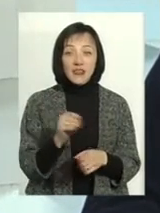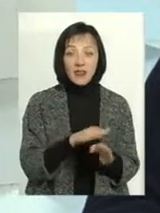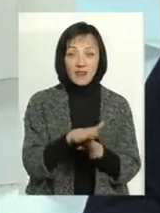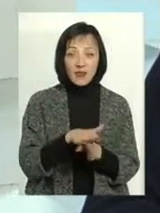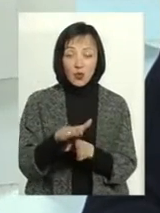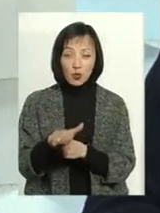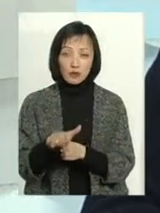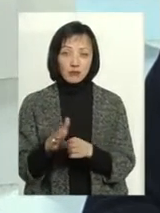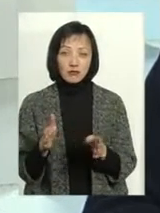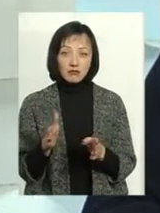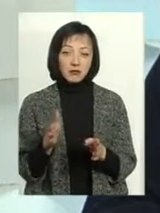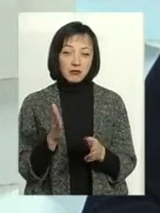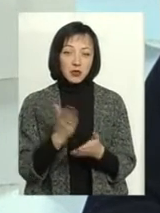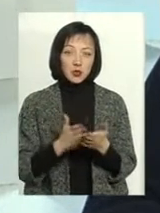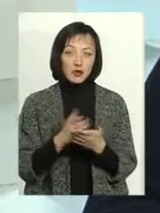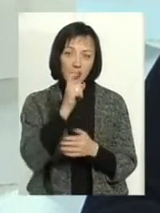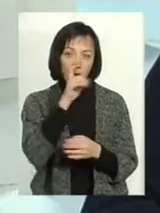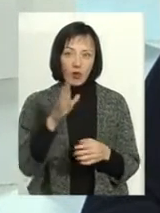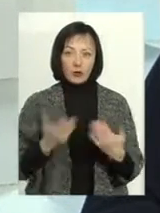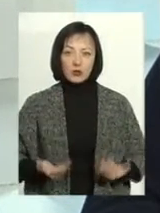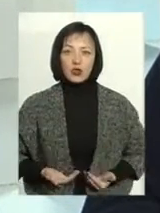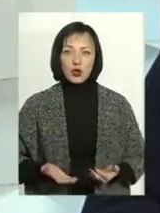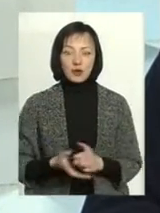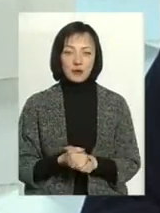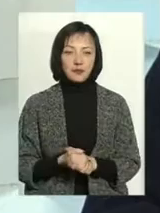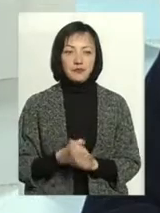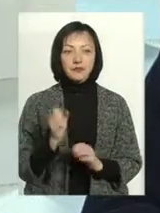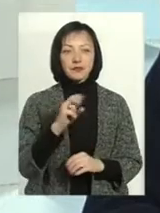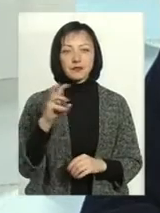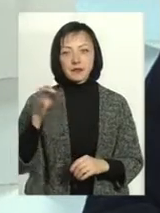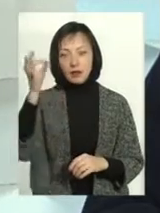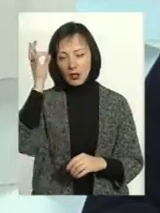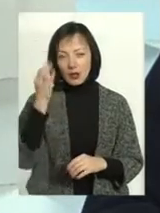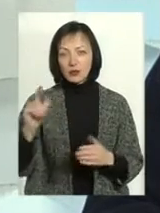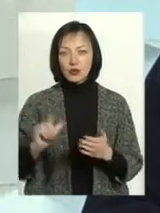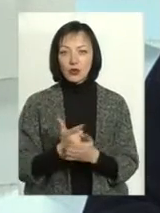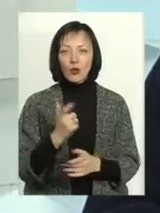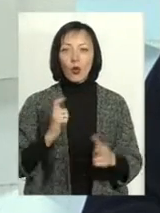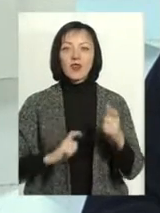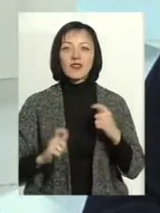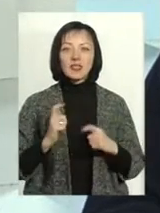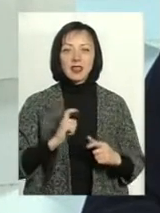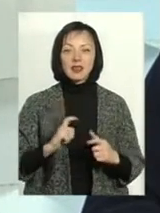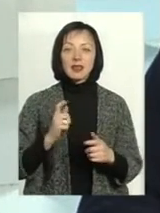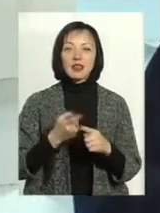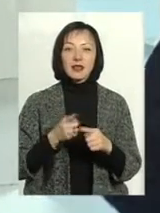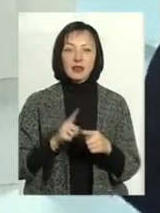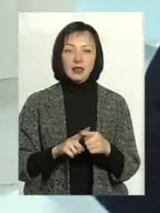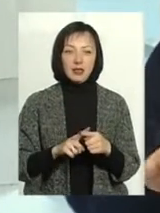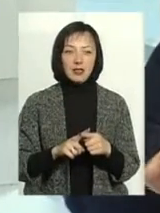працювало, зовсім би нам непогано і жилося. Але давайте згадаємо, знову ж таки, університет, да, економічна теорія, що здається,